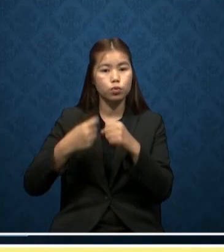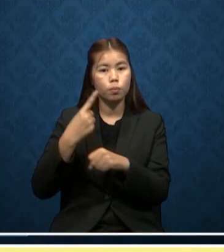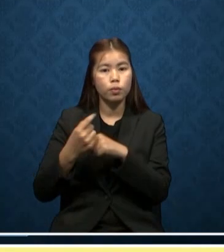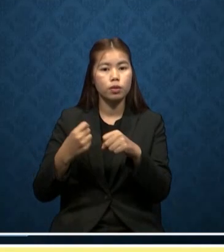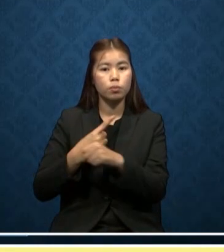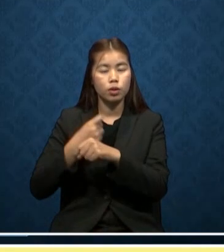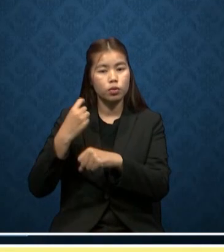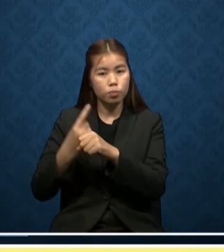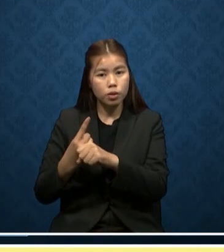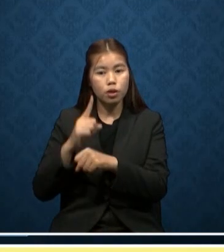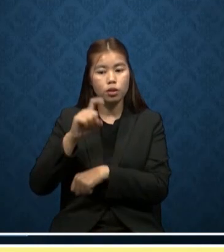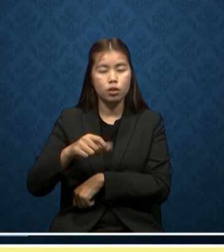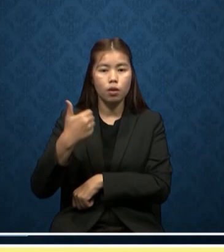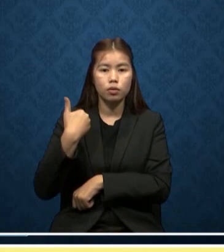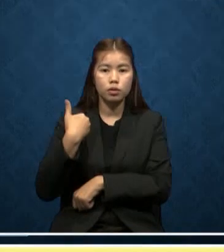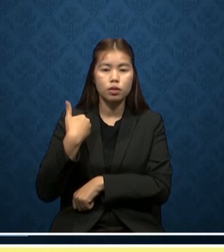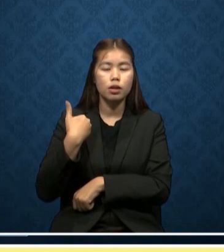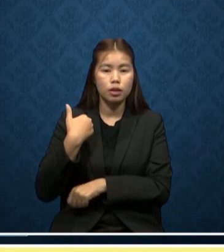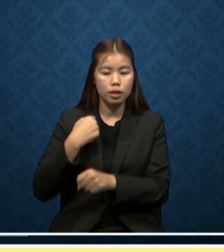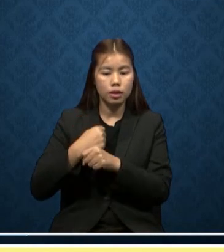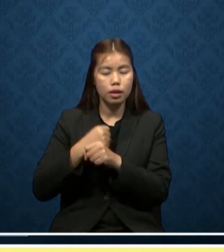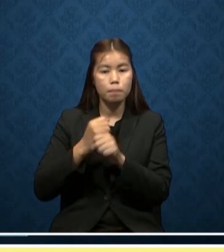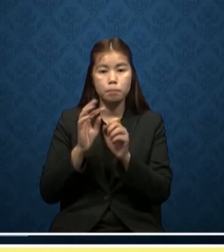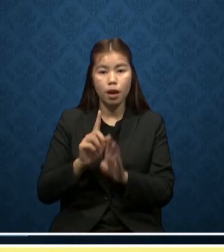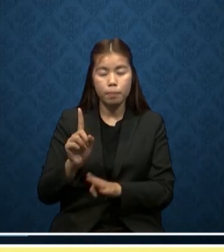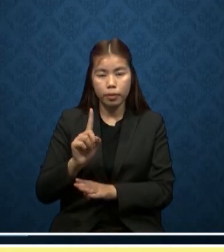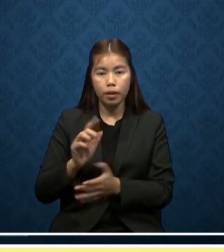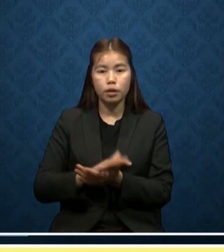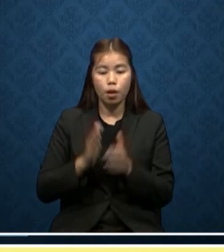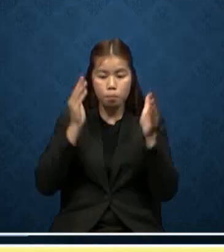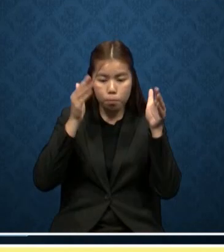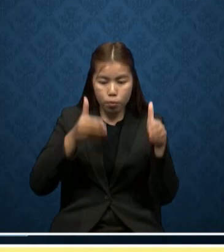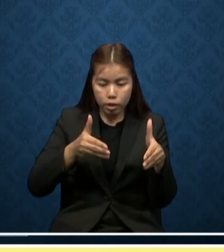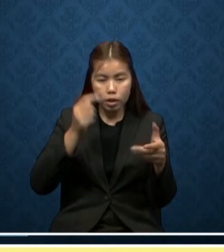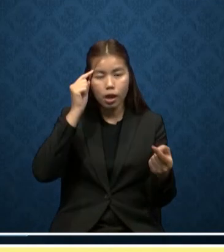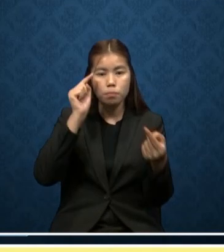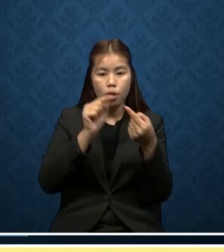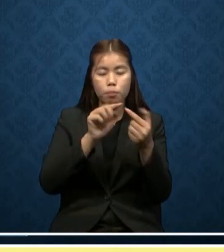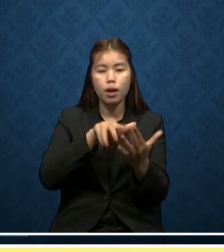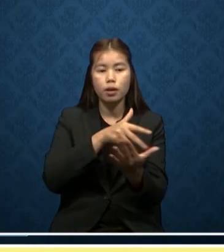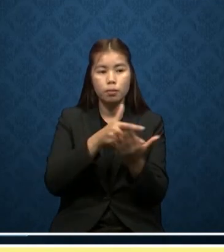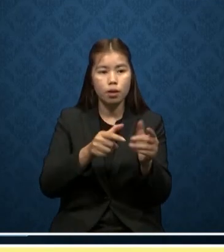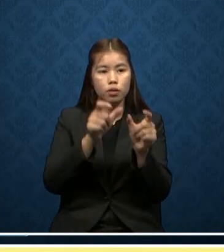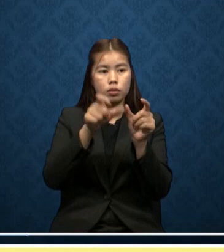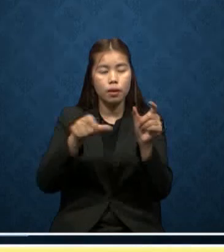สัมฤทธิ์ของการดำเนินการให้มากขึ้นมากกว่าเน้นไปที่เป้าหมายของแผนตัวสีแดงสีเขียวสีเหลืองนะครับ